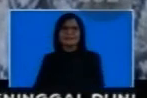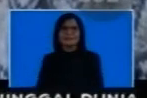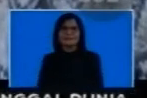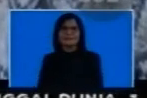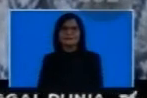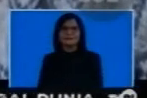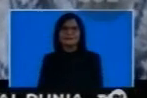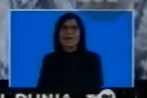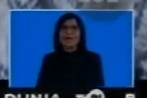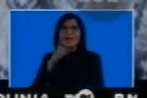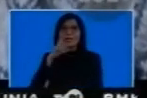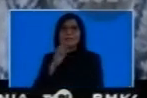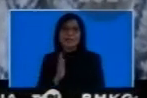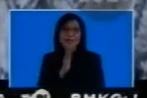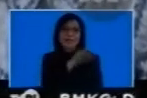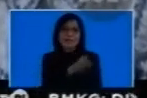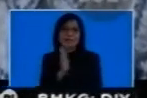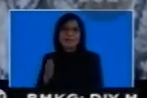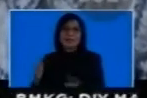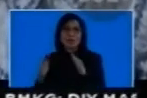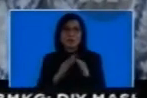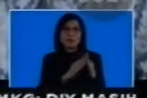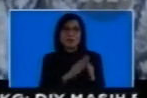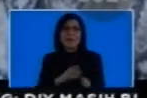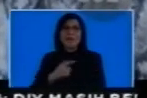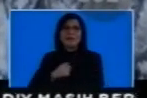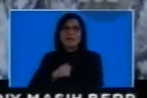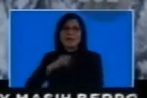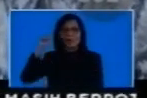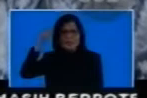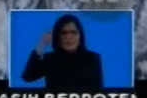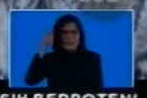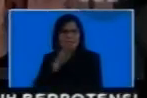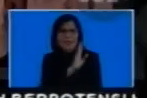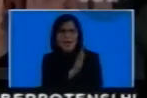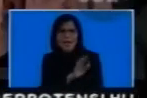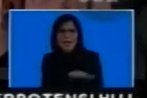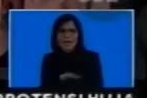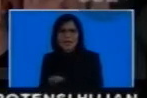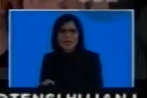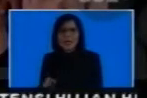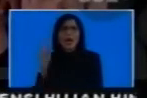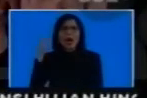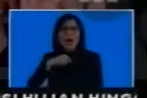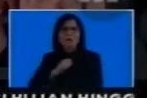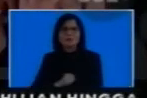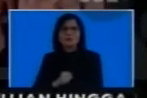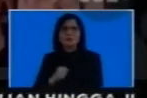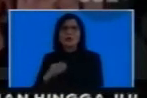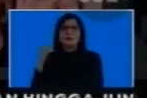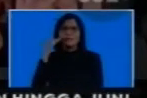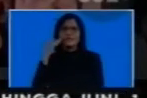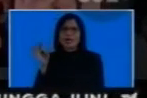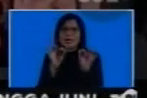panjang. Dengan cara berkunjung ke rumah, saya selalu mengingatkan anak-anak agar setiap hari